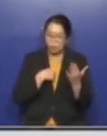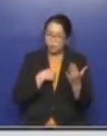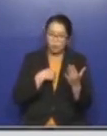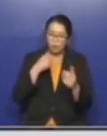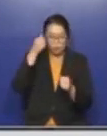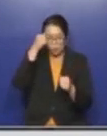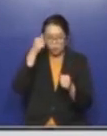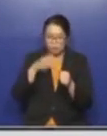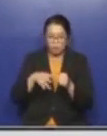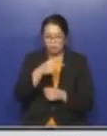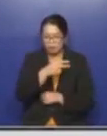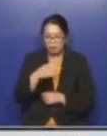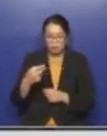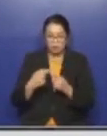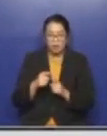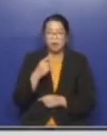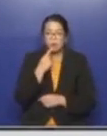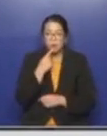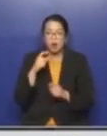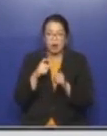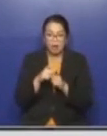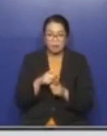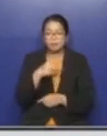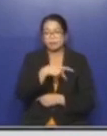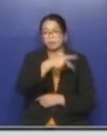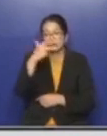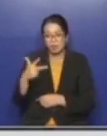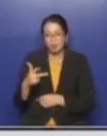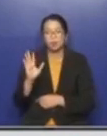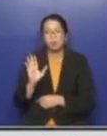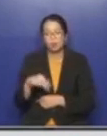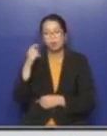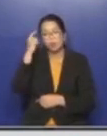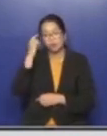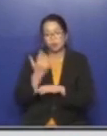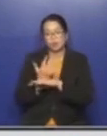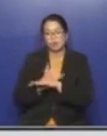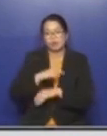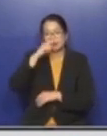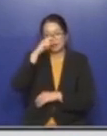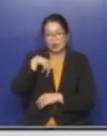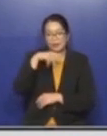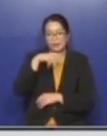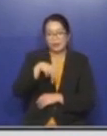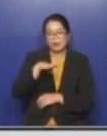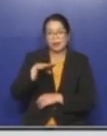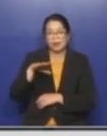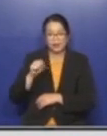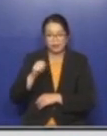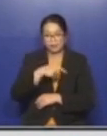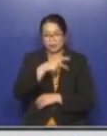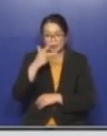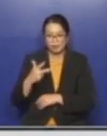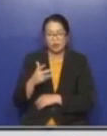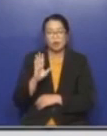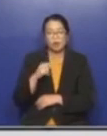นี้แต่ถ้าบอกท่าไทยพีบีเอสพี่น้องประชาชนรู้จักเพราะนั้นแต่ว่านี่คือ